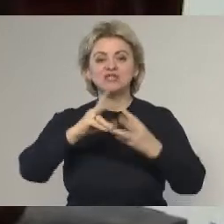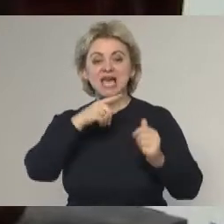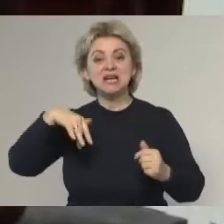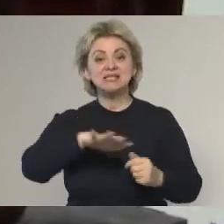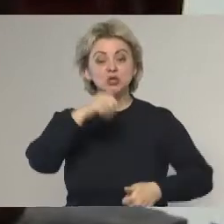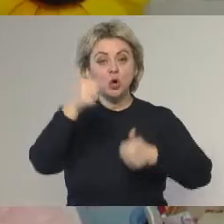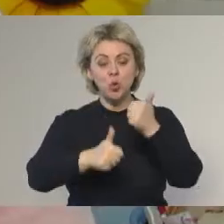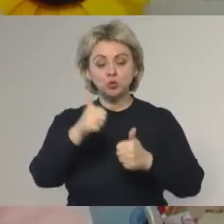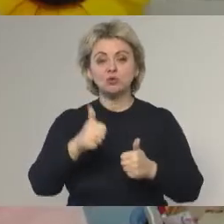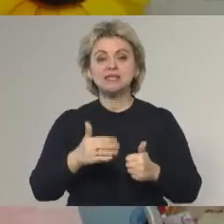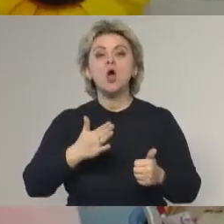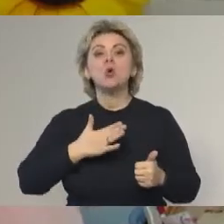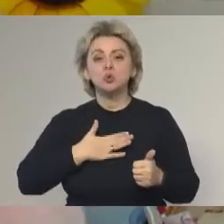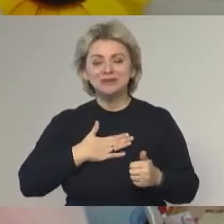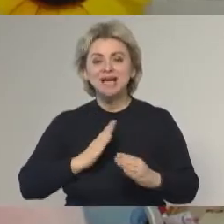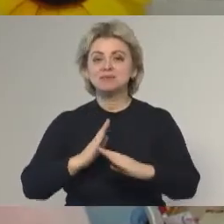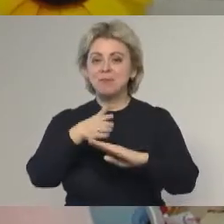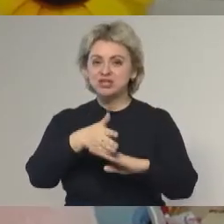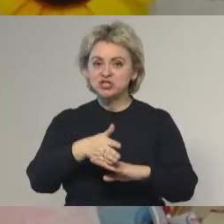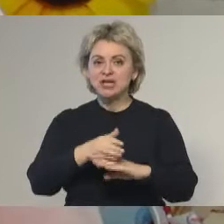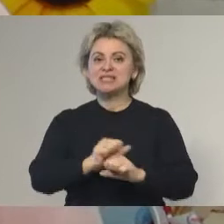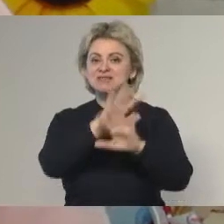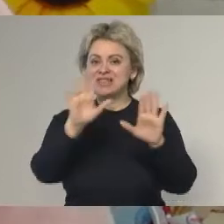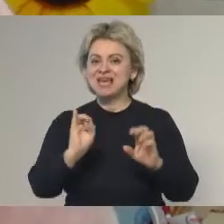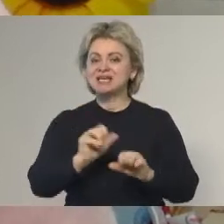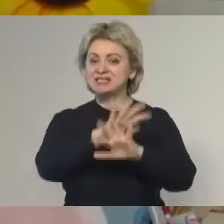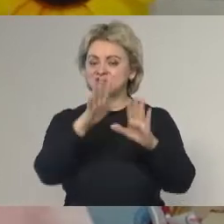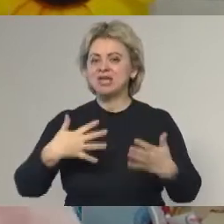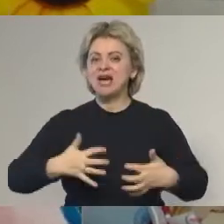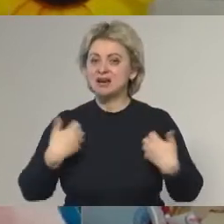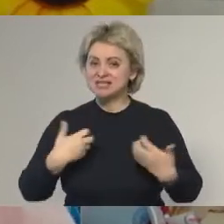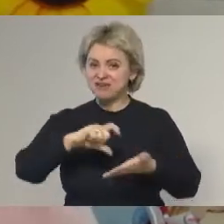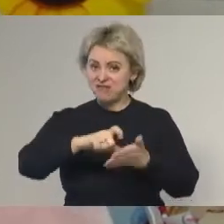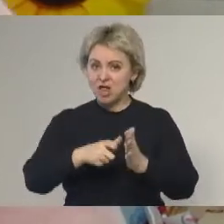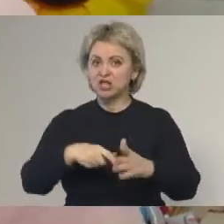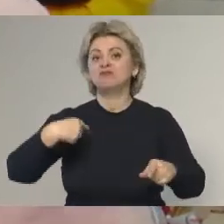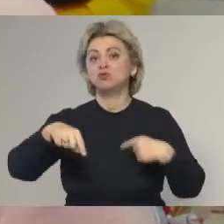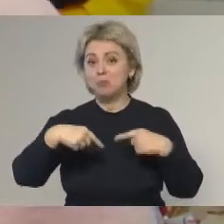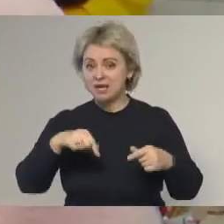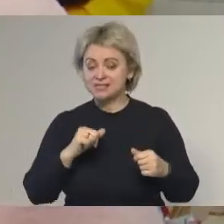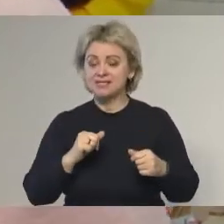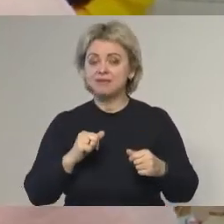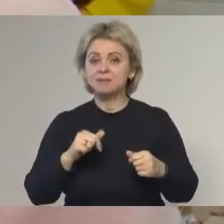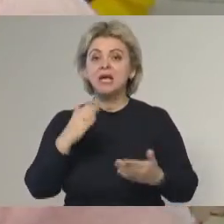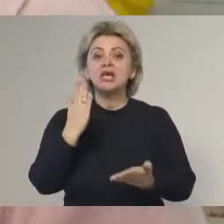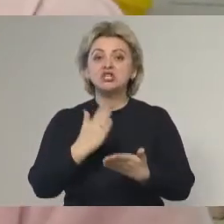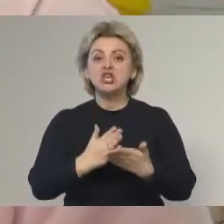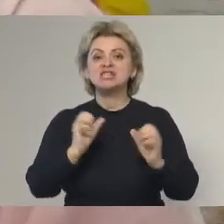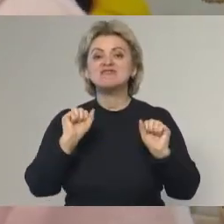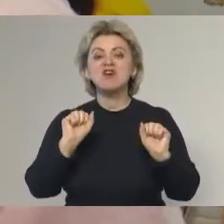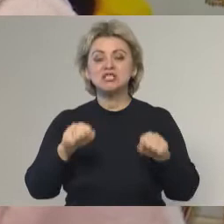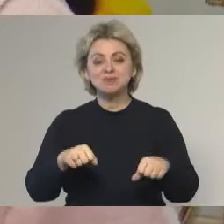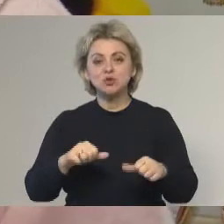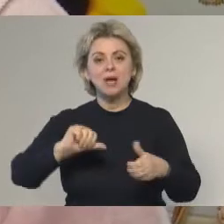всероссийских конкурсах. У нас посещение святая святых раздевалки футболистов. Есть